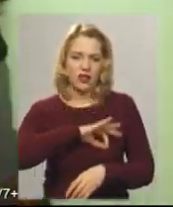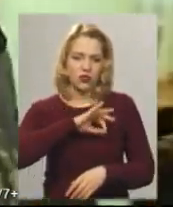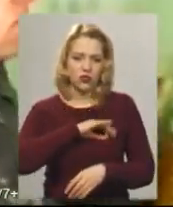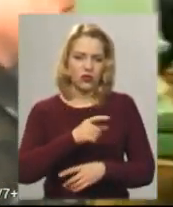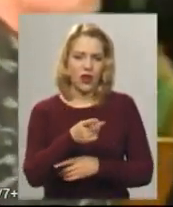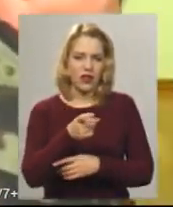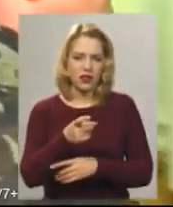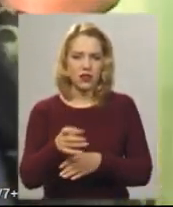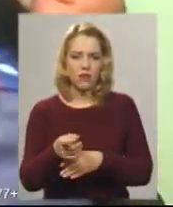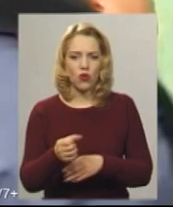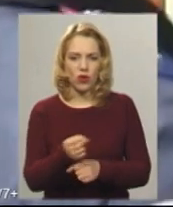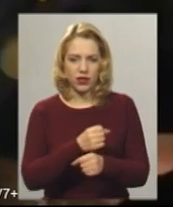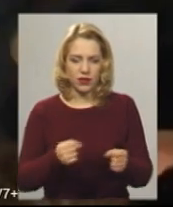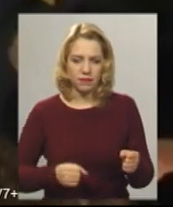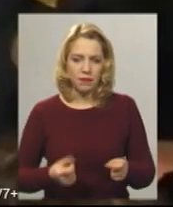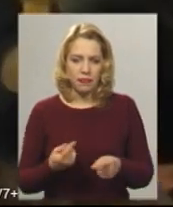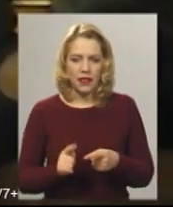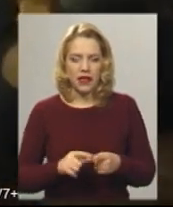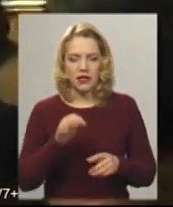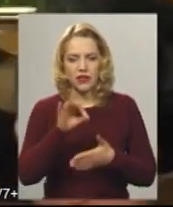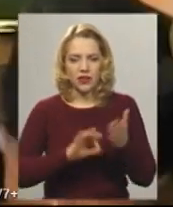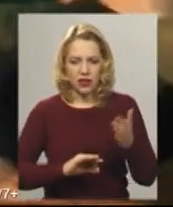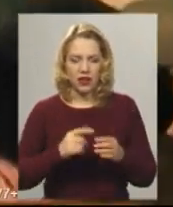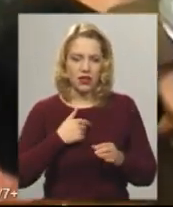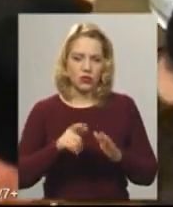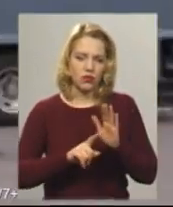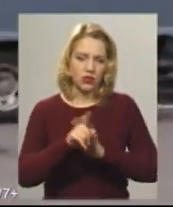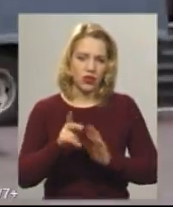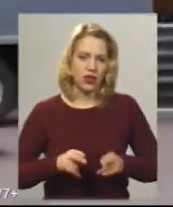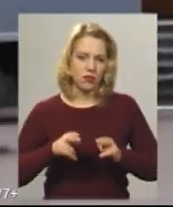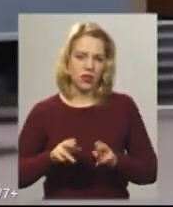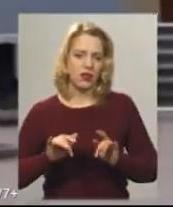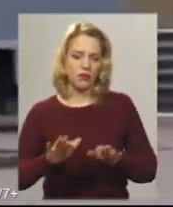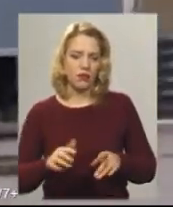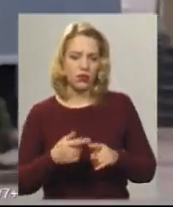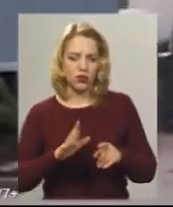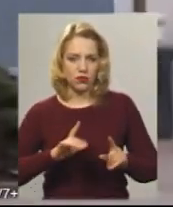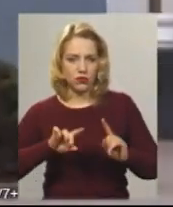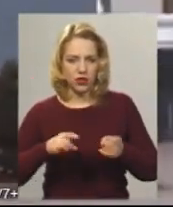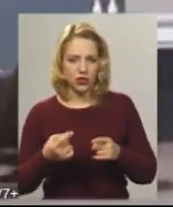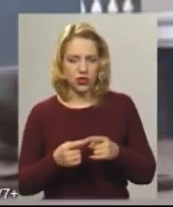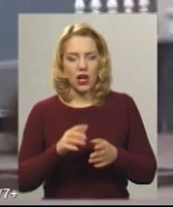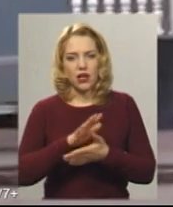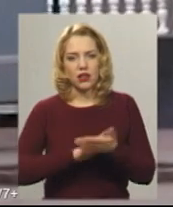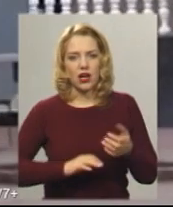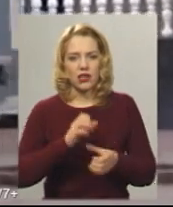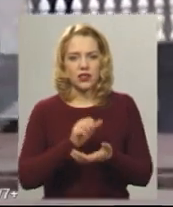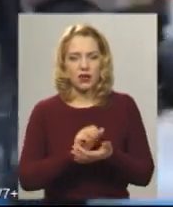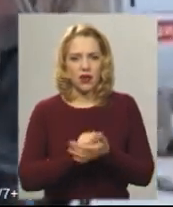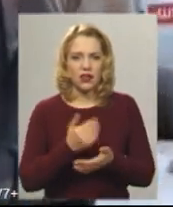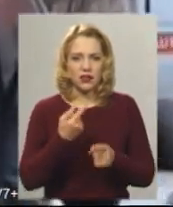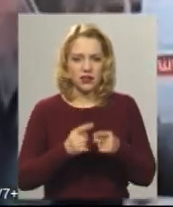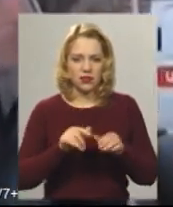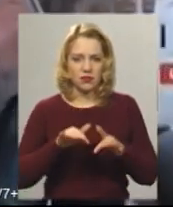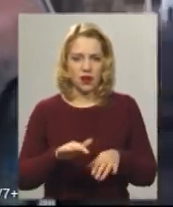цього Віктора Крайтора затримують працівники прокуратури. Порушено кримінальне провадження. Далі справою полковника СБУ займається військова прокуратура Західного